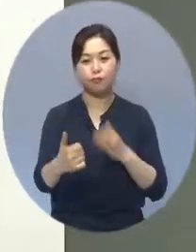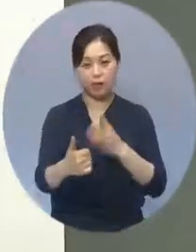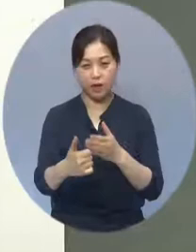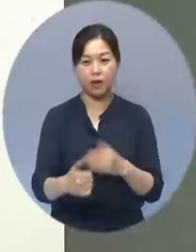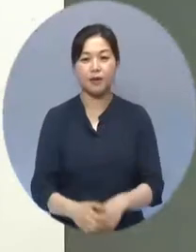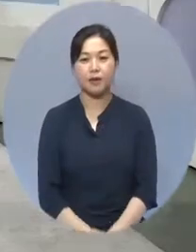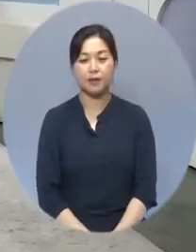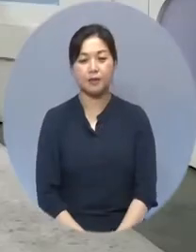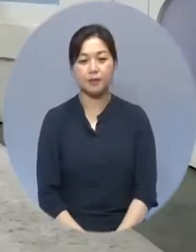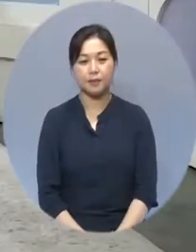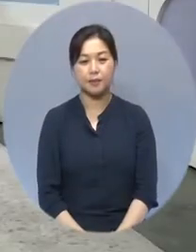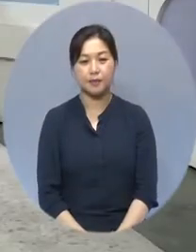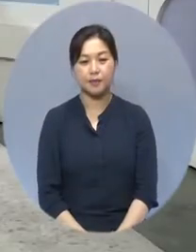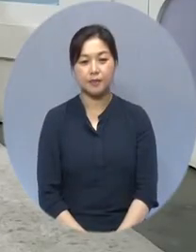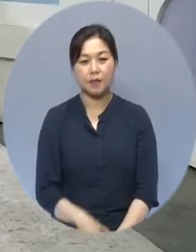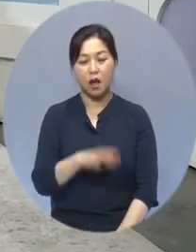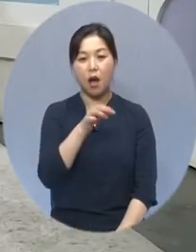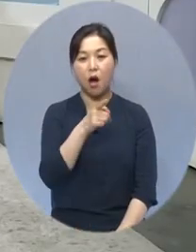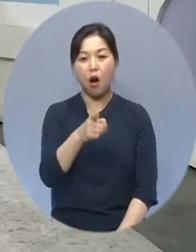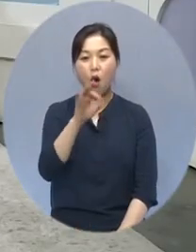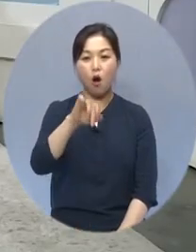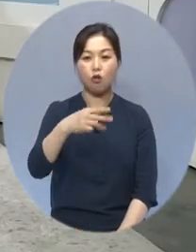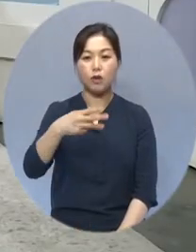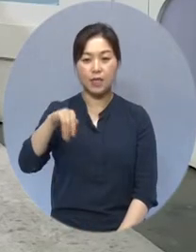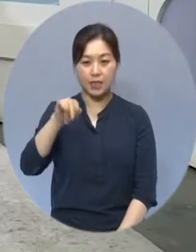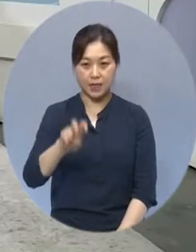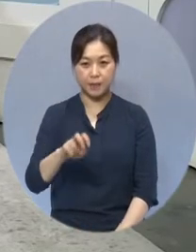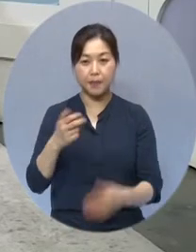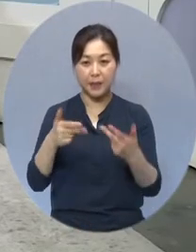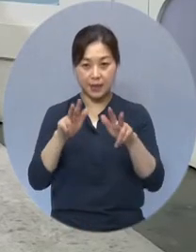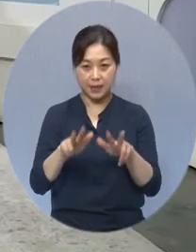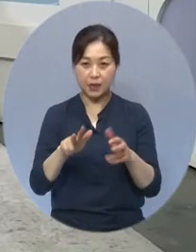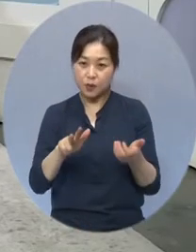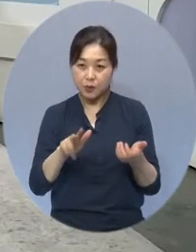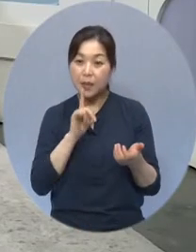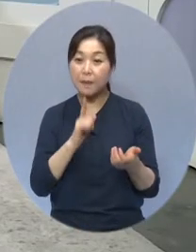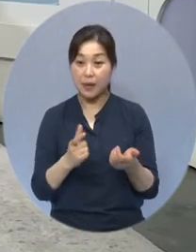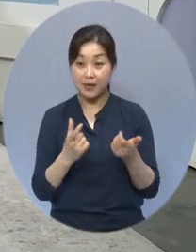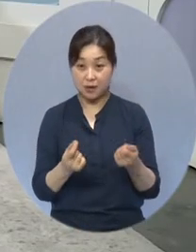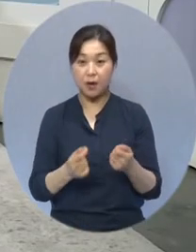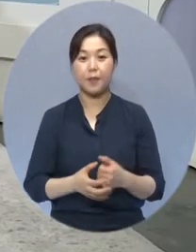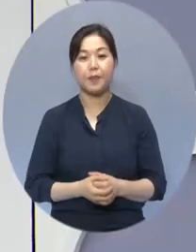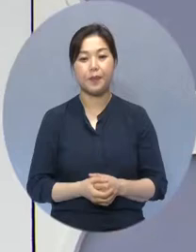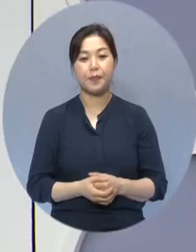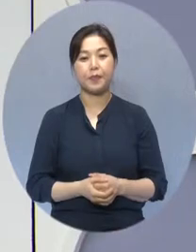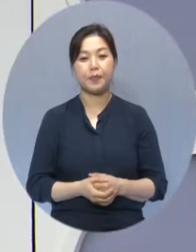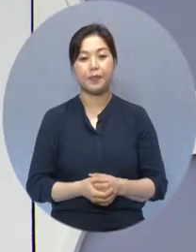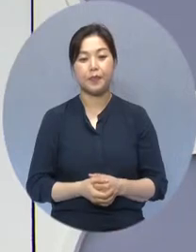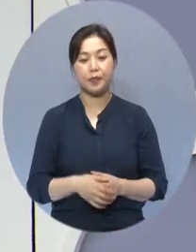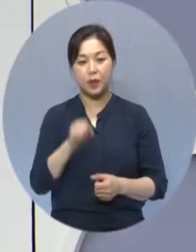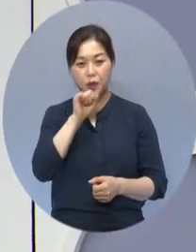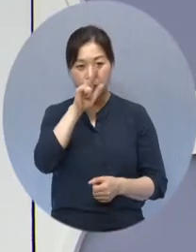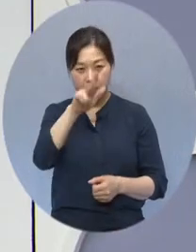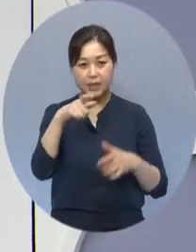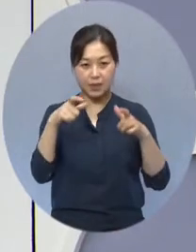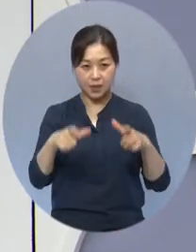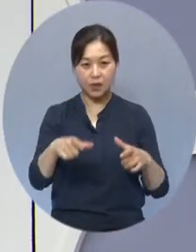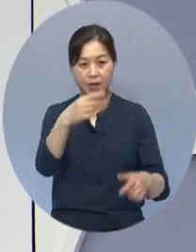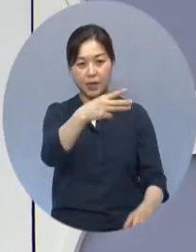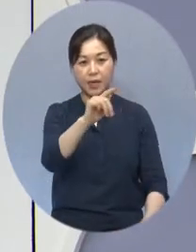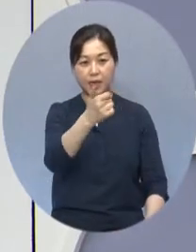소개해 주시죠. 이제 어울림 파크는 아까도 잠깐 이제 소개 말씀을 드렸습니다만 예. 용인의 이제